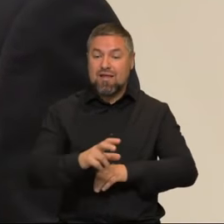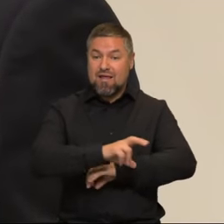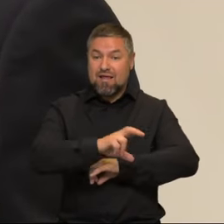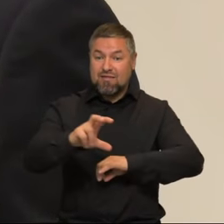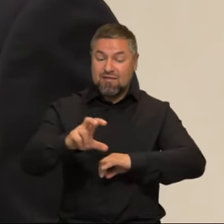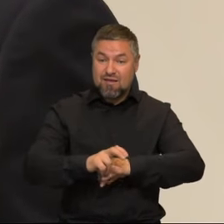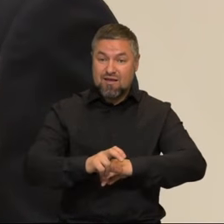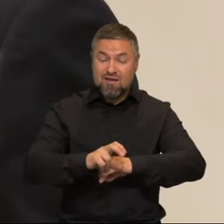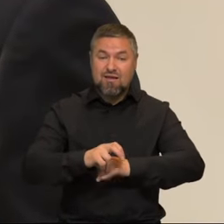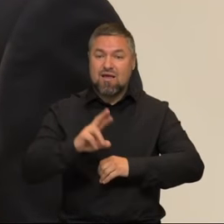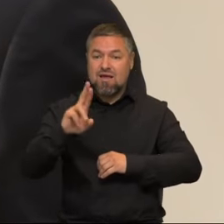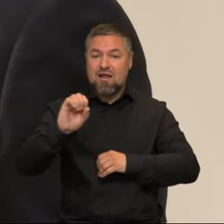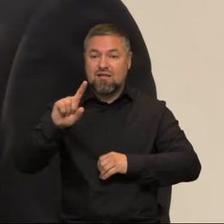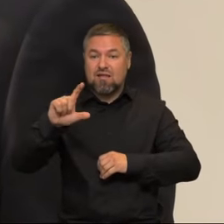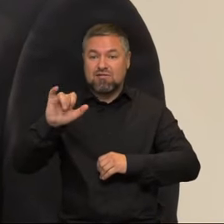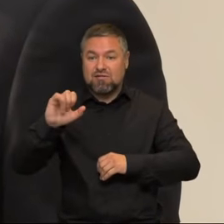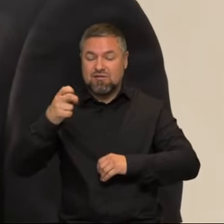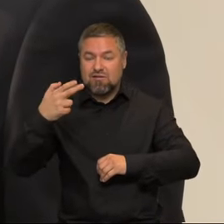Technik Radiacyjnych